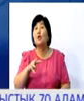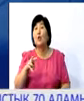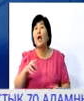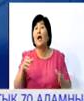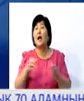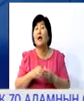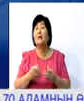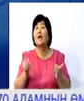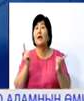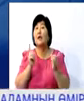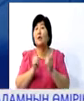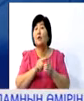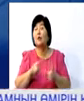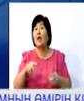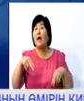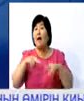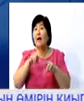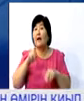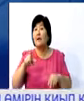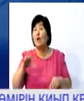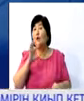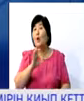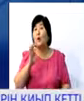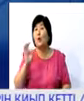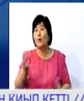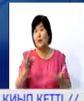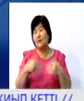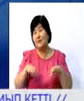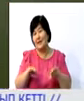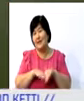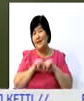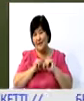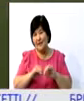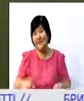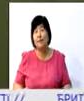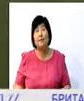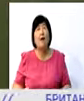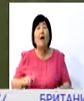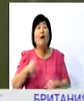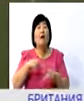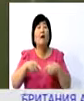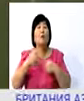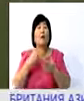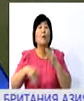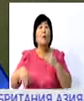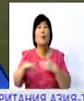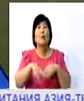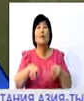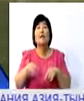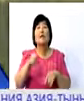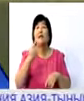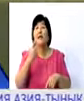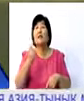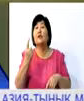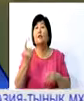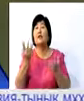командасымен қарымта кездесуін өткізген астаналықтар 0-0 есебімен тең тарасты. Алғашқы матчта өз алаңында даттарды 2-1 есебімен